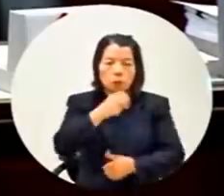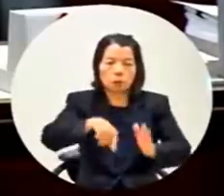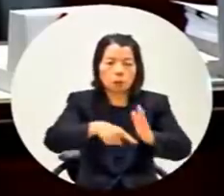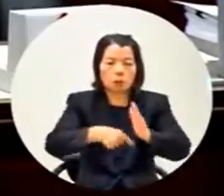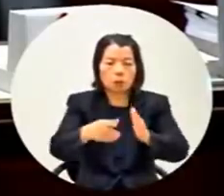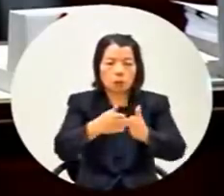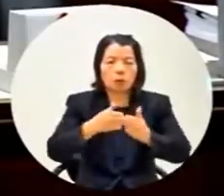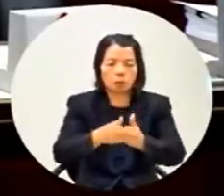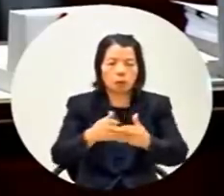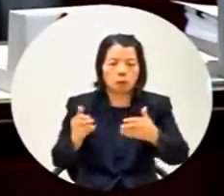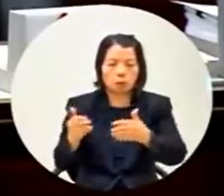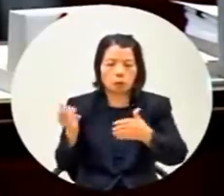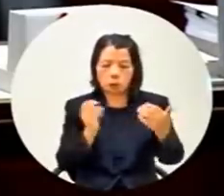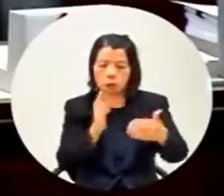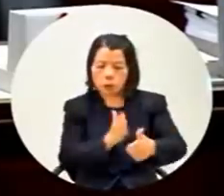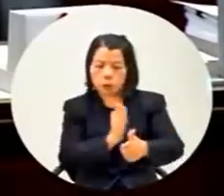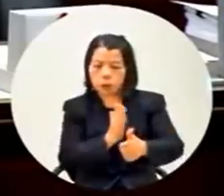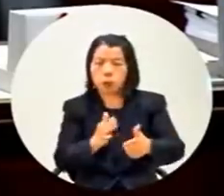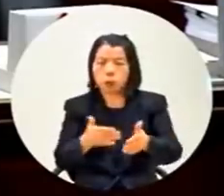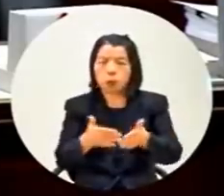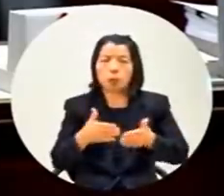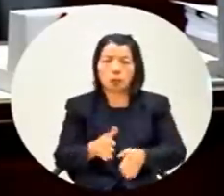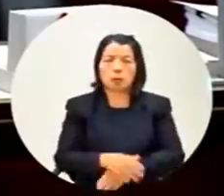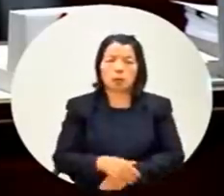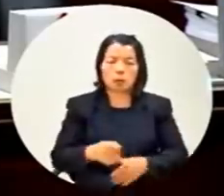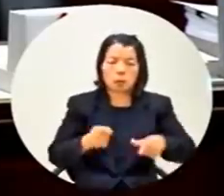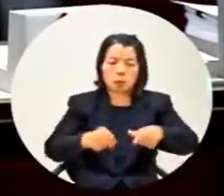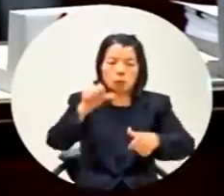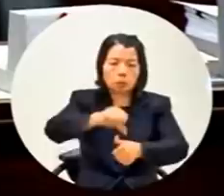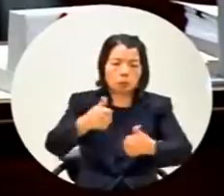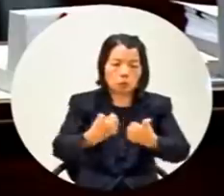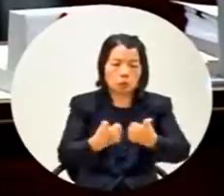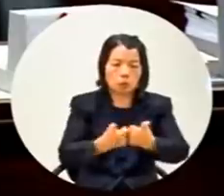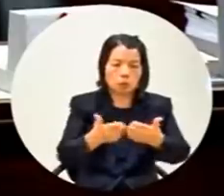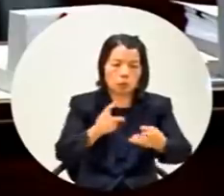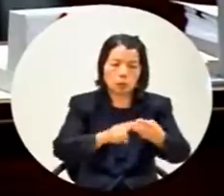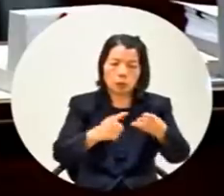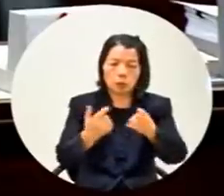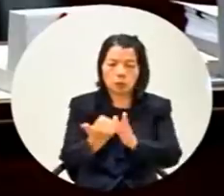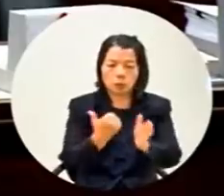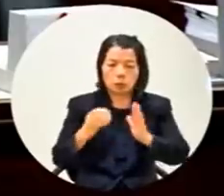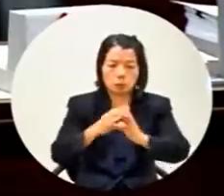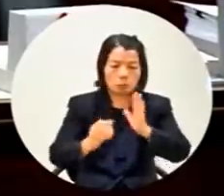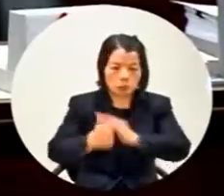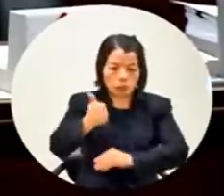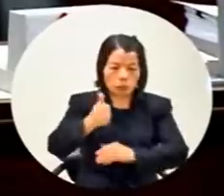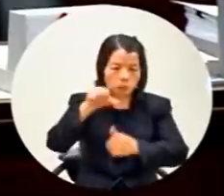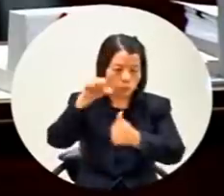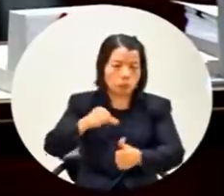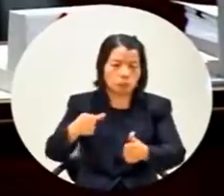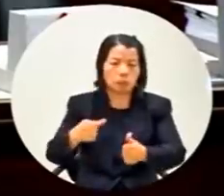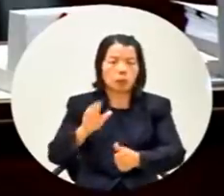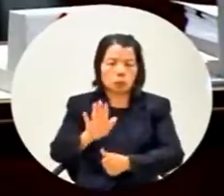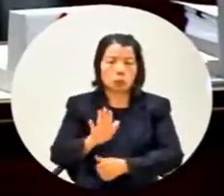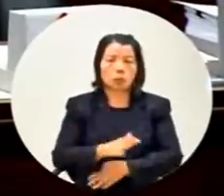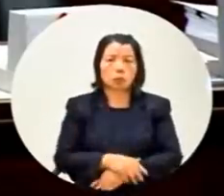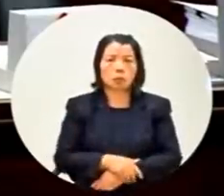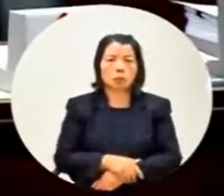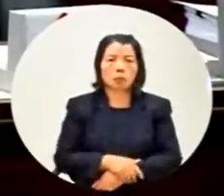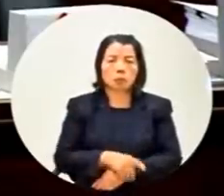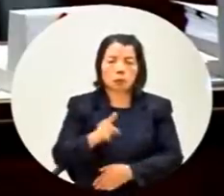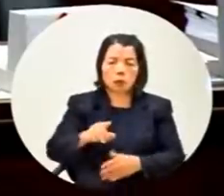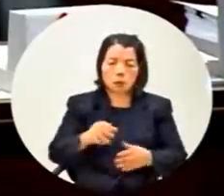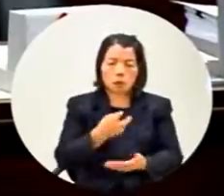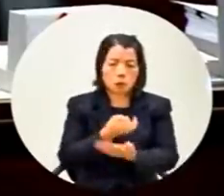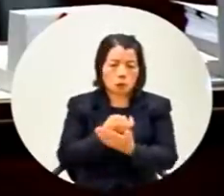查。既然工程会已经判定王端仁前局长他有严